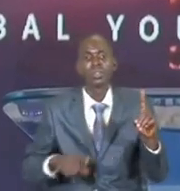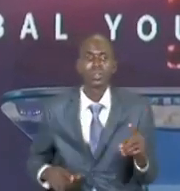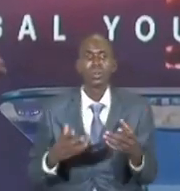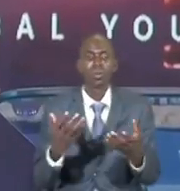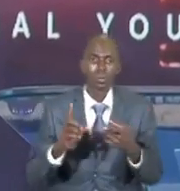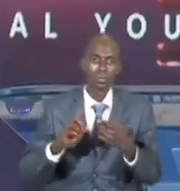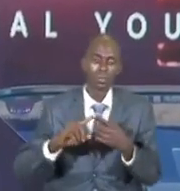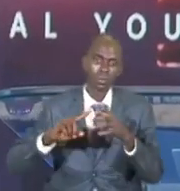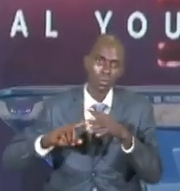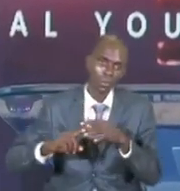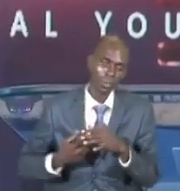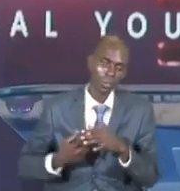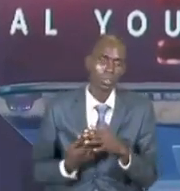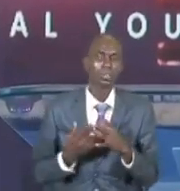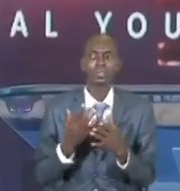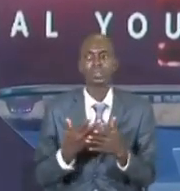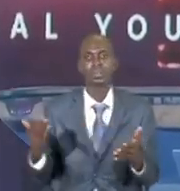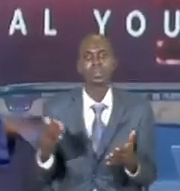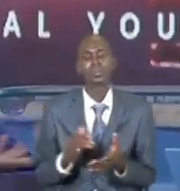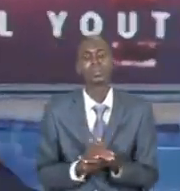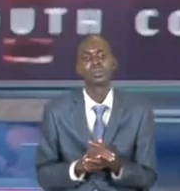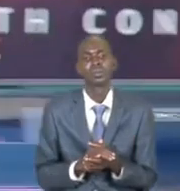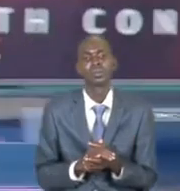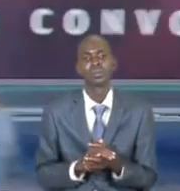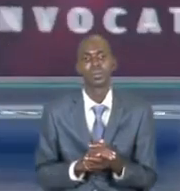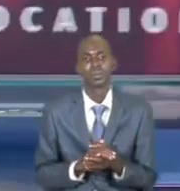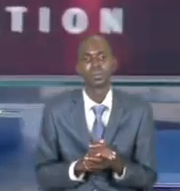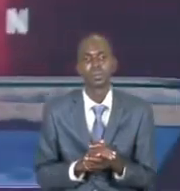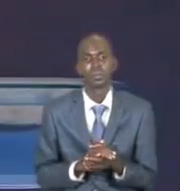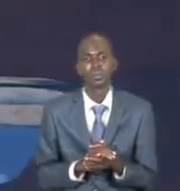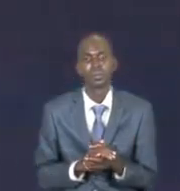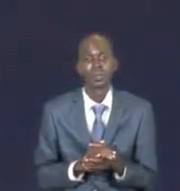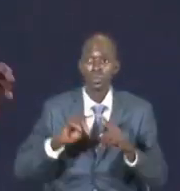ọ bụrụ na ị were ndụ gị nyefee ya. Ị wesị onye nwe m na-ekwe m,